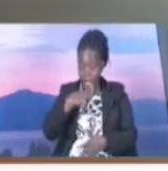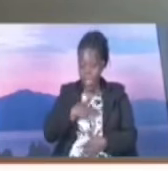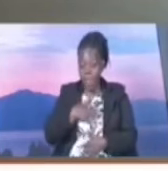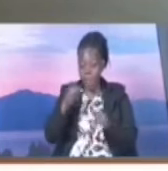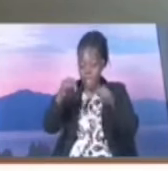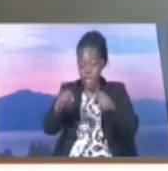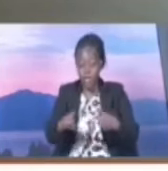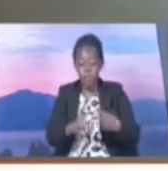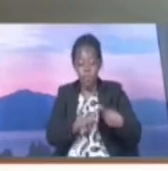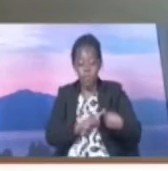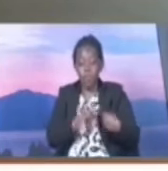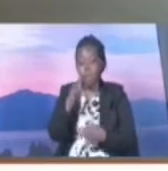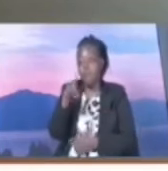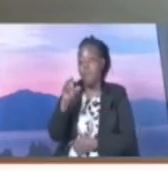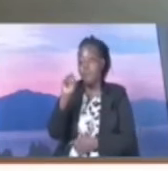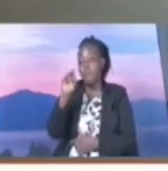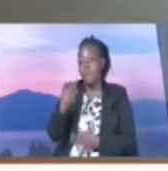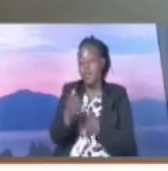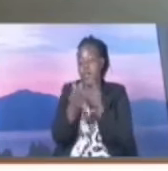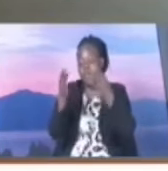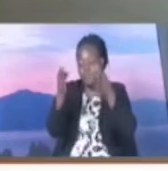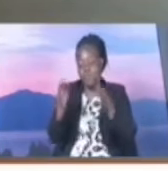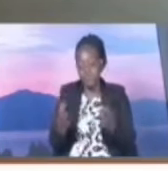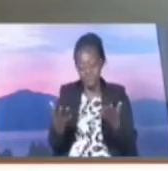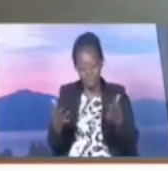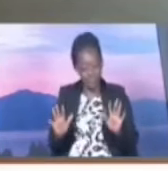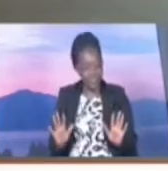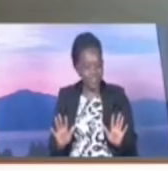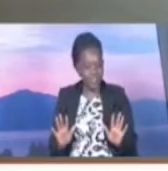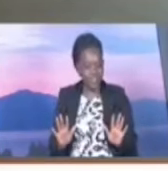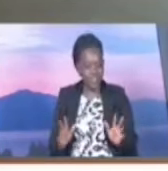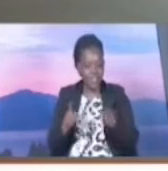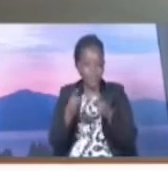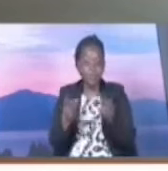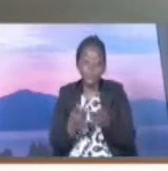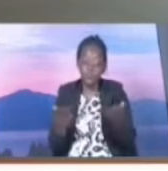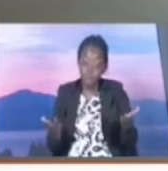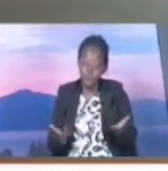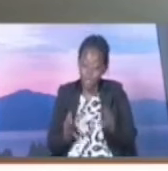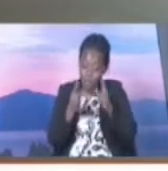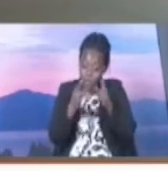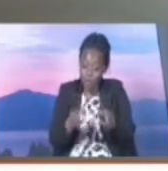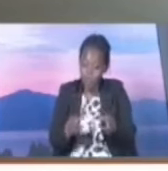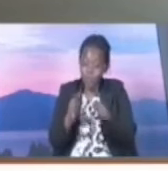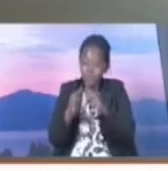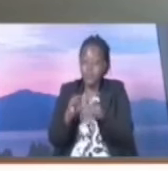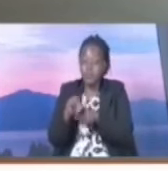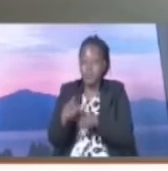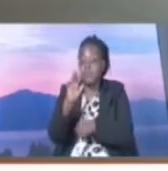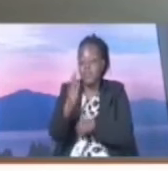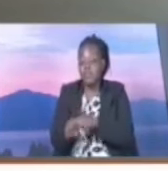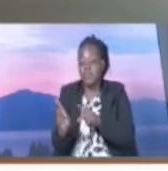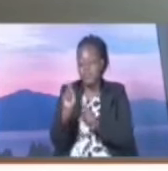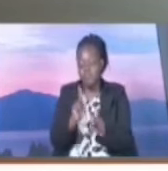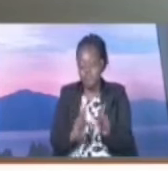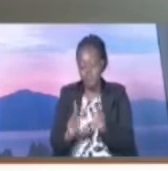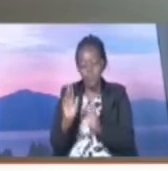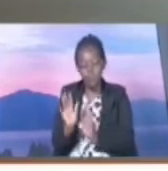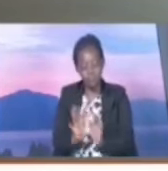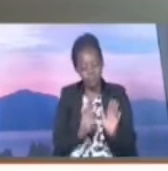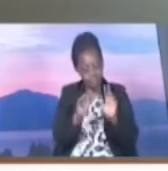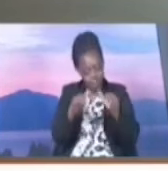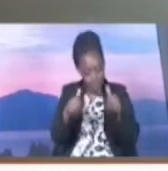Paulo, ebintu byonna biwedde okugibwako engalo. Ekifo awasuubirwa okutuuza abantu abasoba mu 15,000 kiteekeddwateekeddwa bulungi,